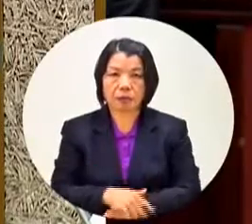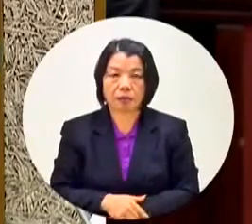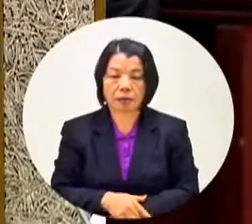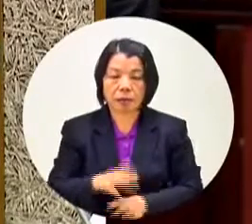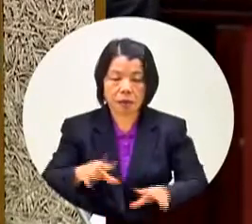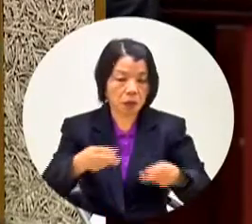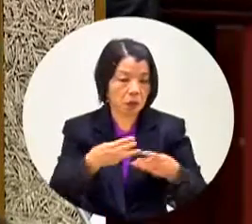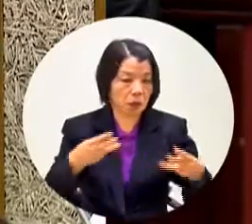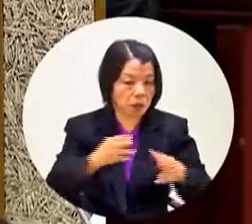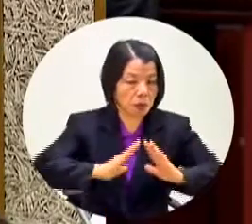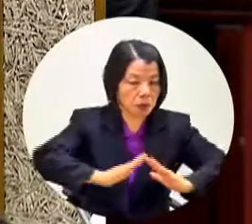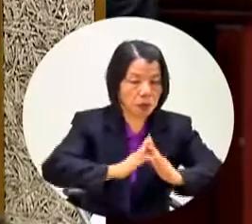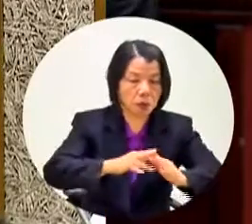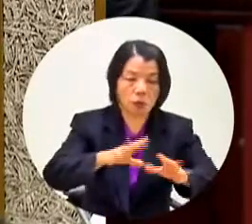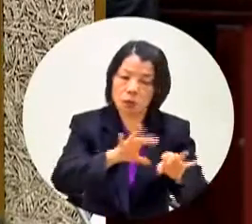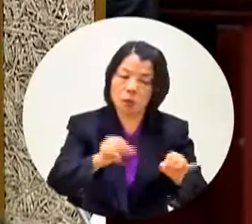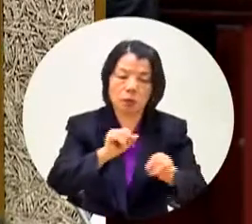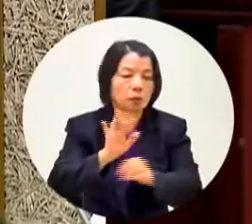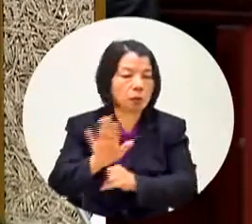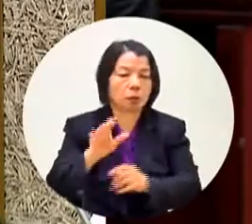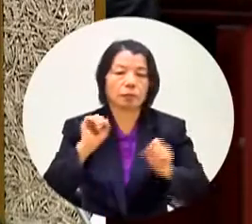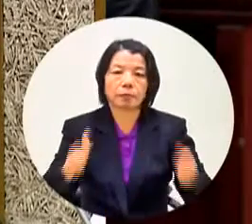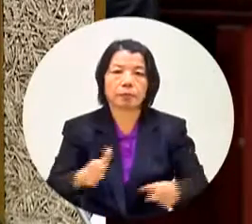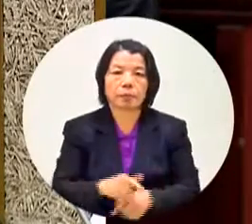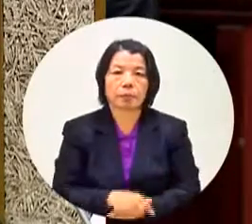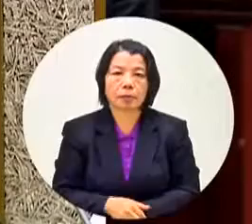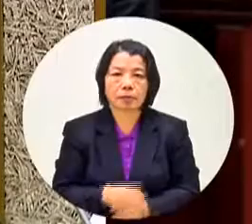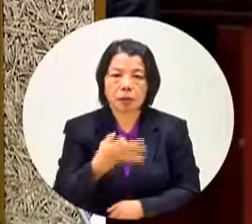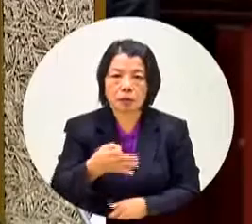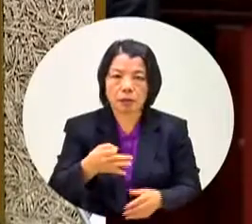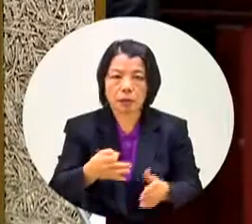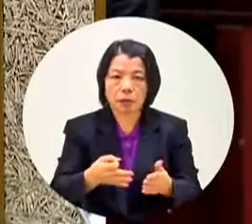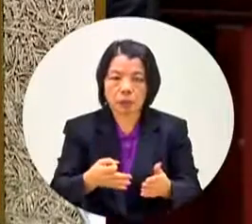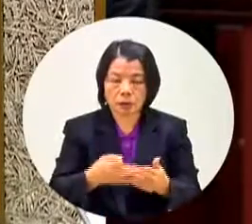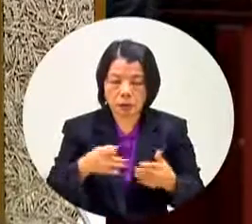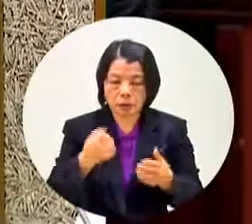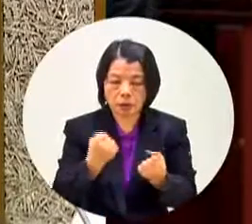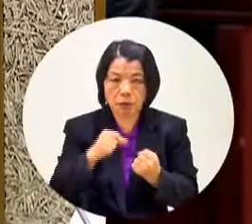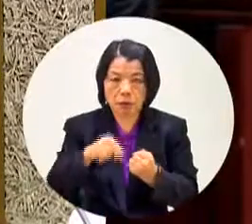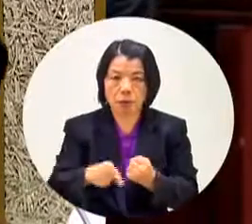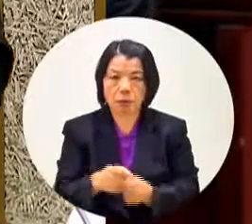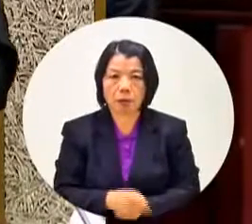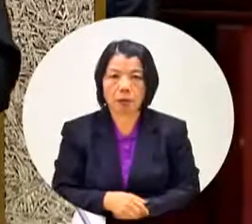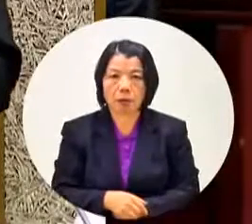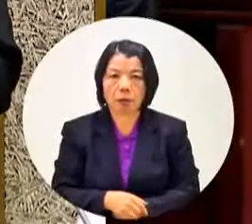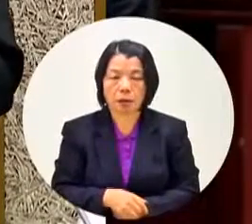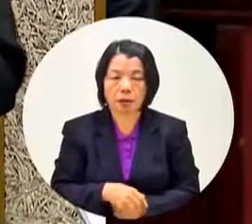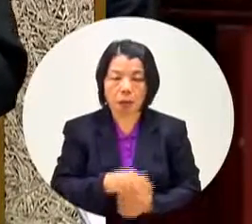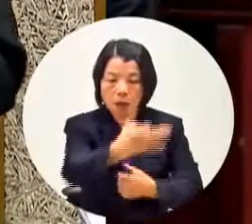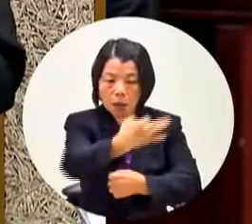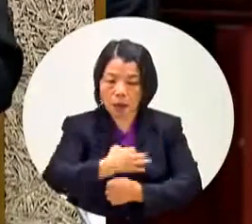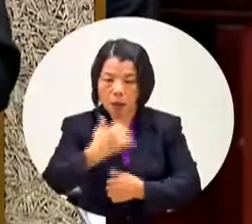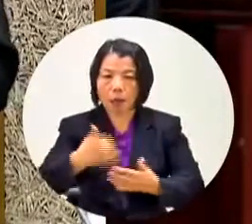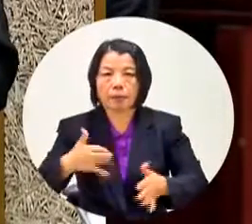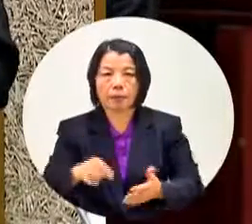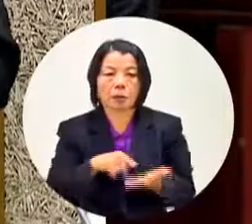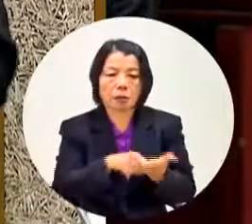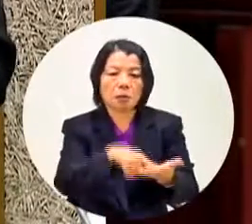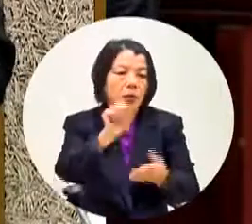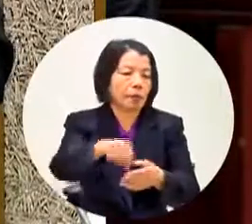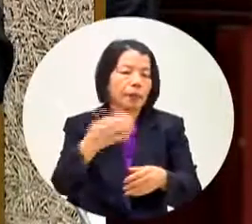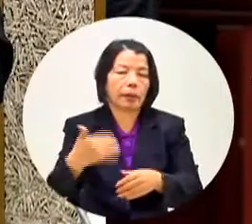的，就是有牵涉到私人土地的问题。那原来它是0.6公顷，那我们地方建议是要把它扩充到